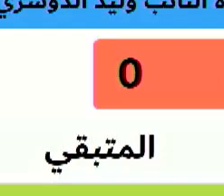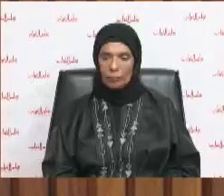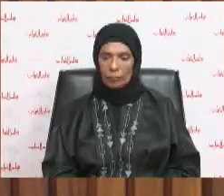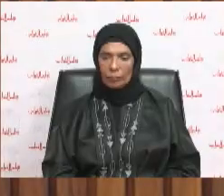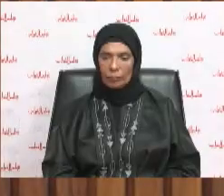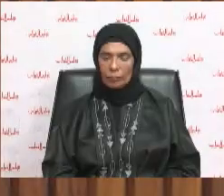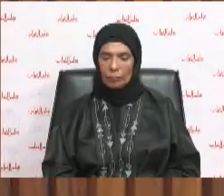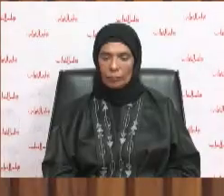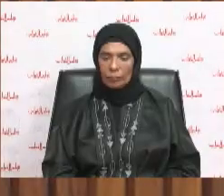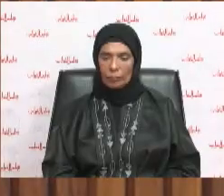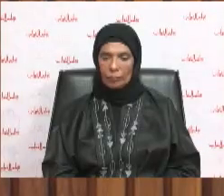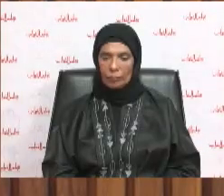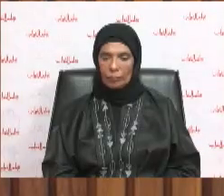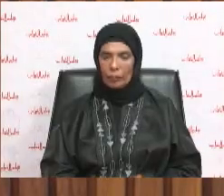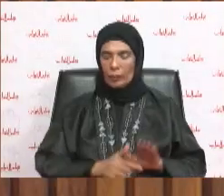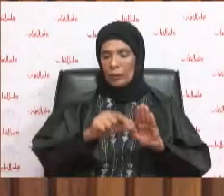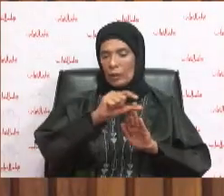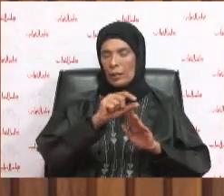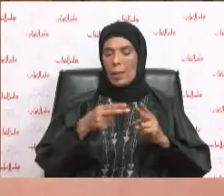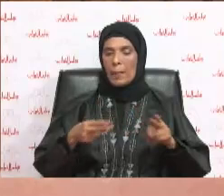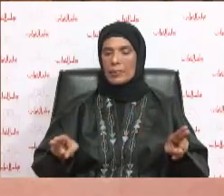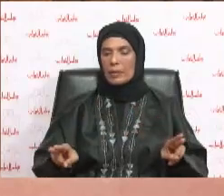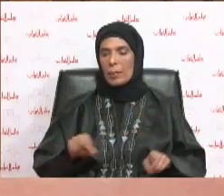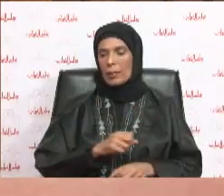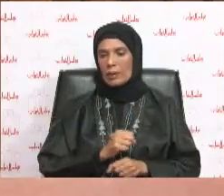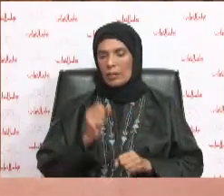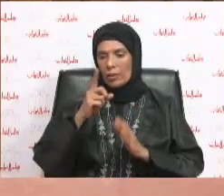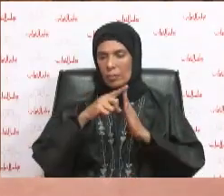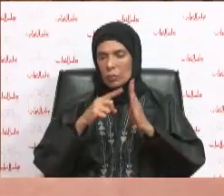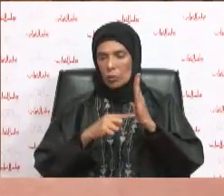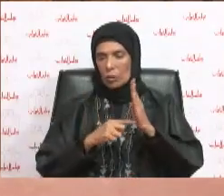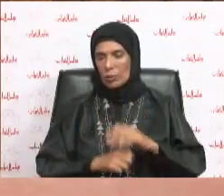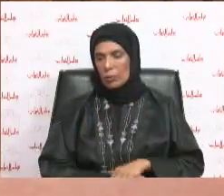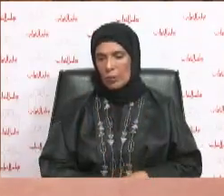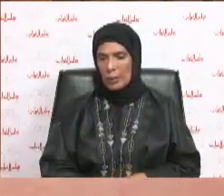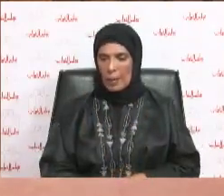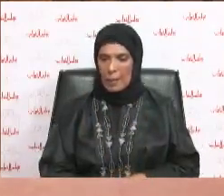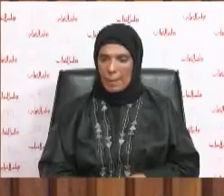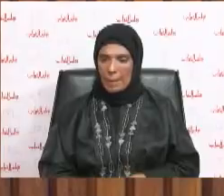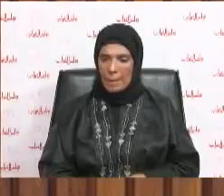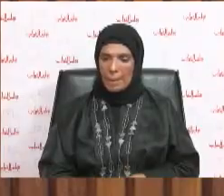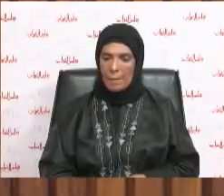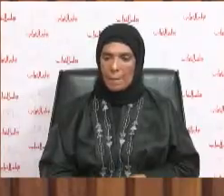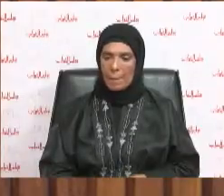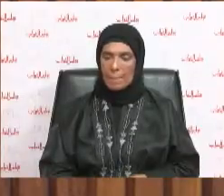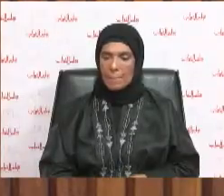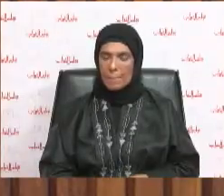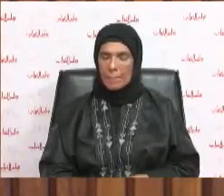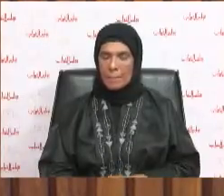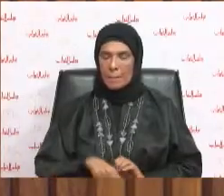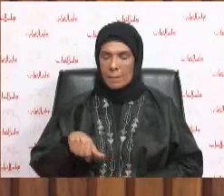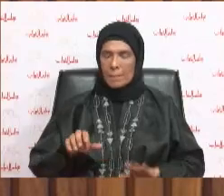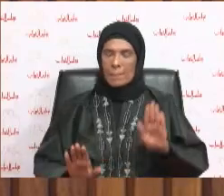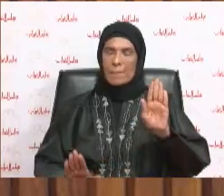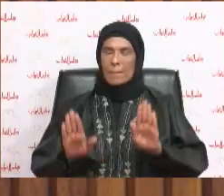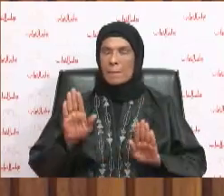أغلبية موافقة. ديباجة؟ الموافقة على الديباجة كما وردت في مشروع القانون. هل يوافق المجلس على توصية